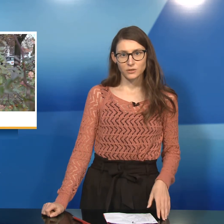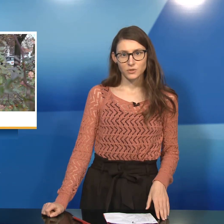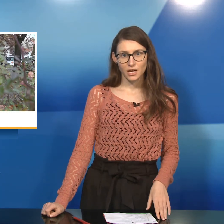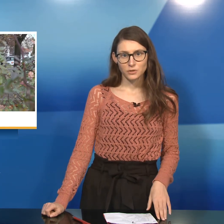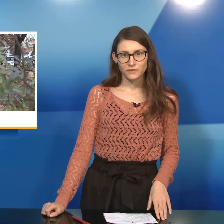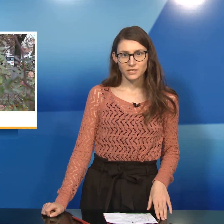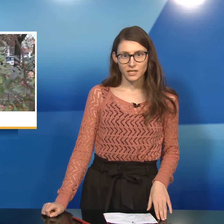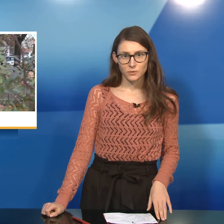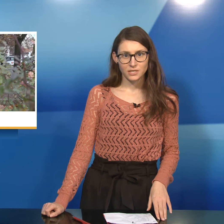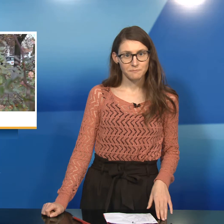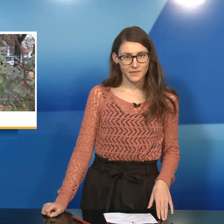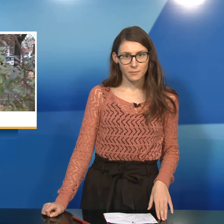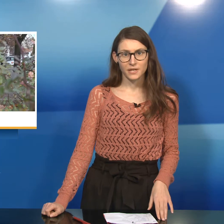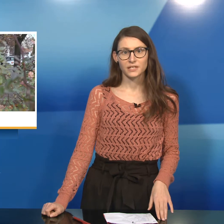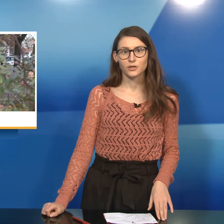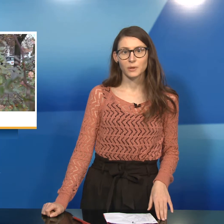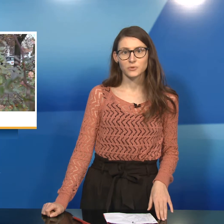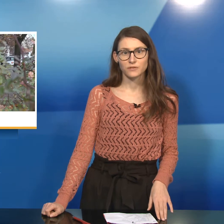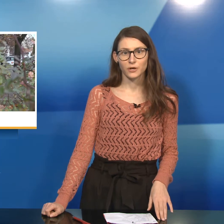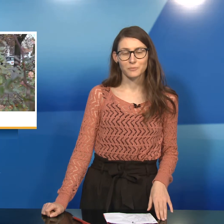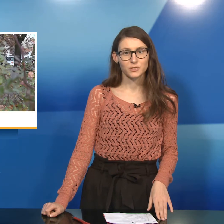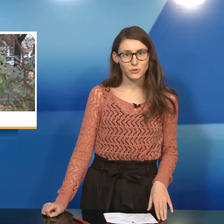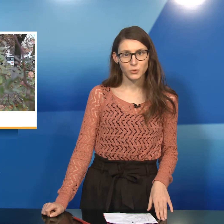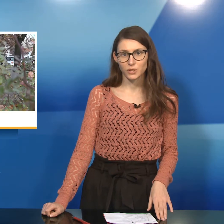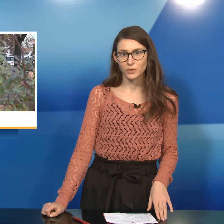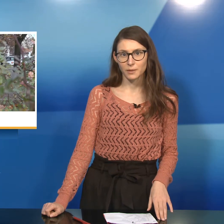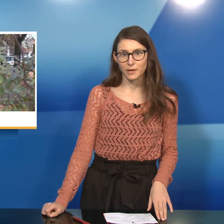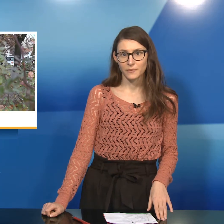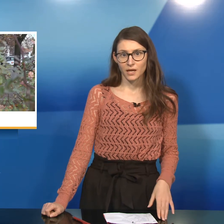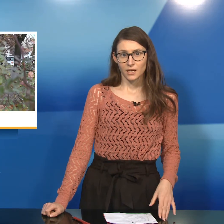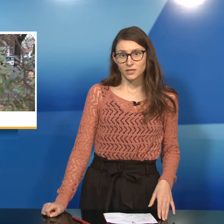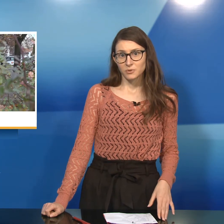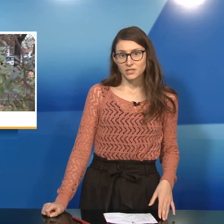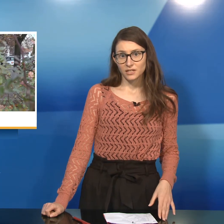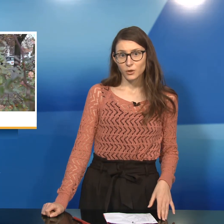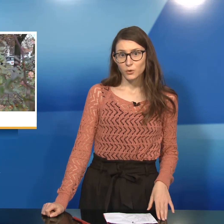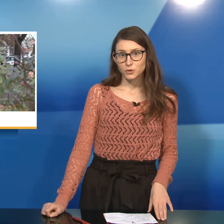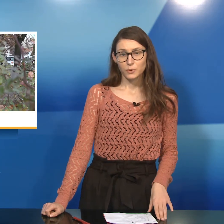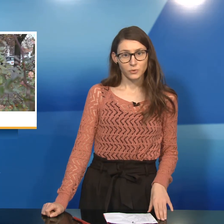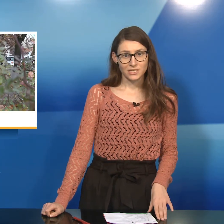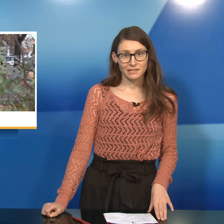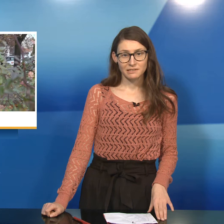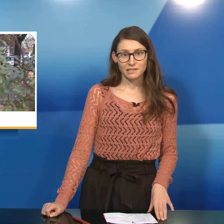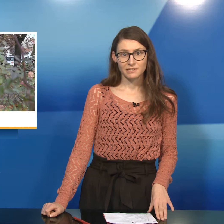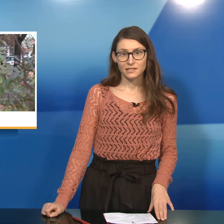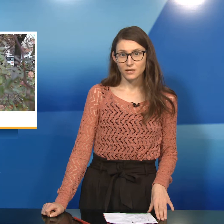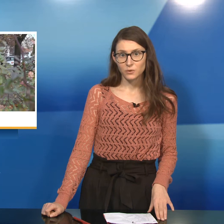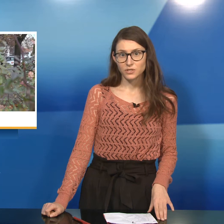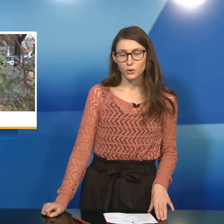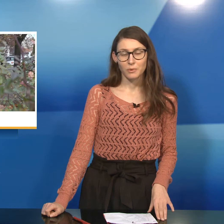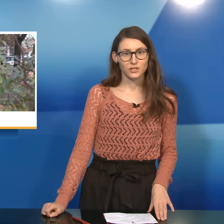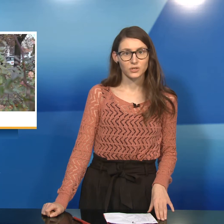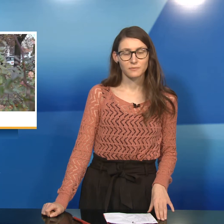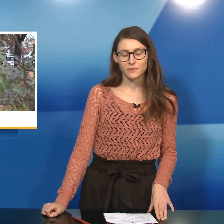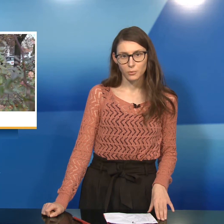Zato zdravstveni delovci ne pre nehoma pozivajo. Spoštujte ukrepe, da bo se trend okušb v naslednjih tednih lahko